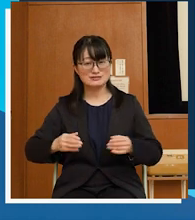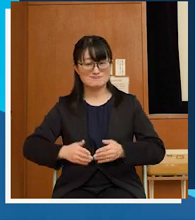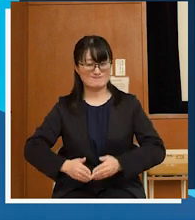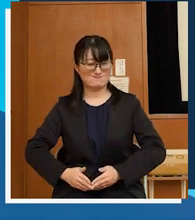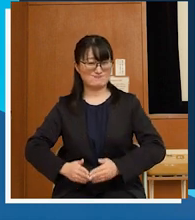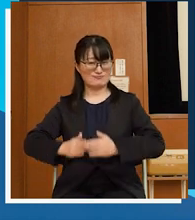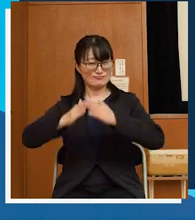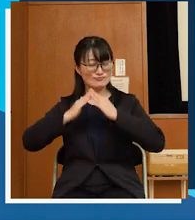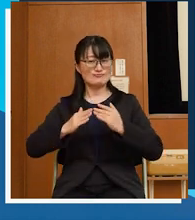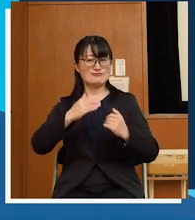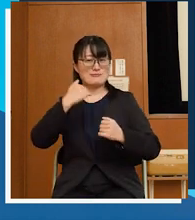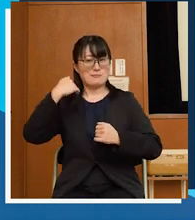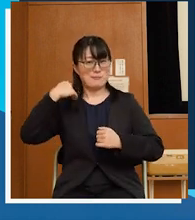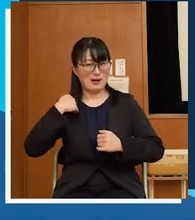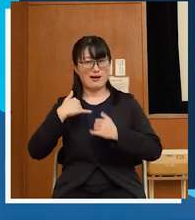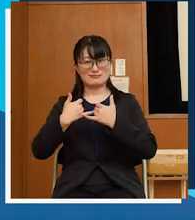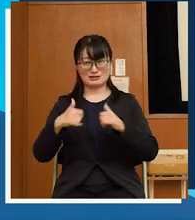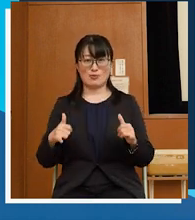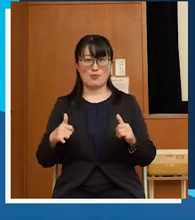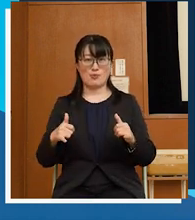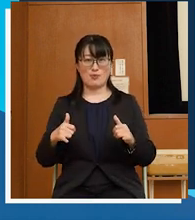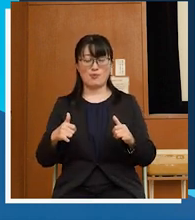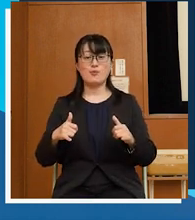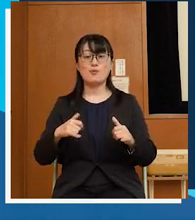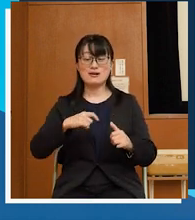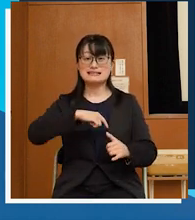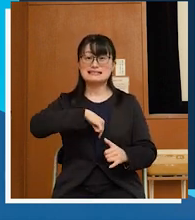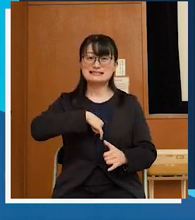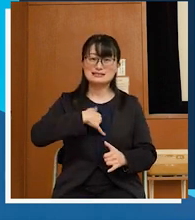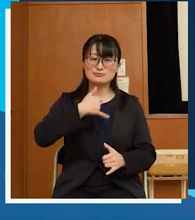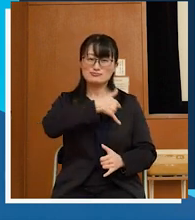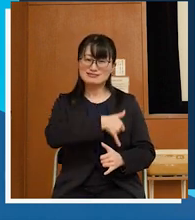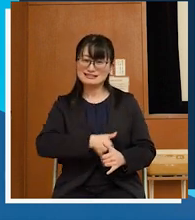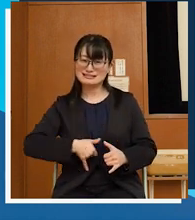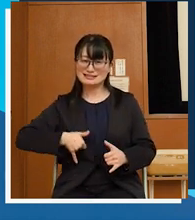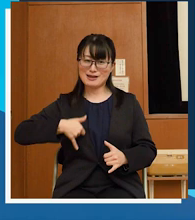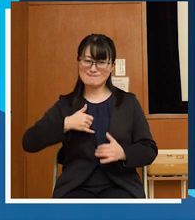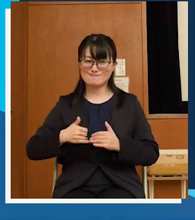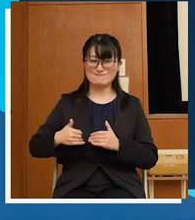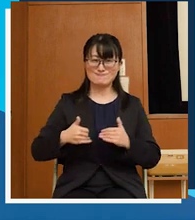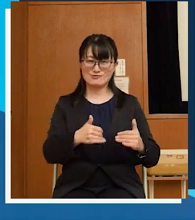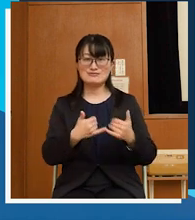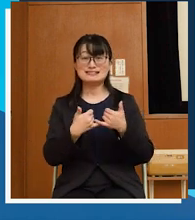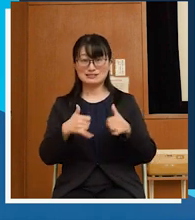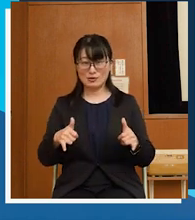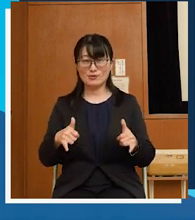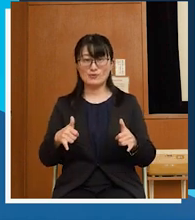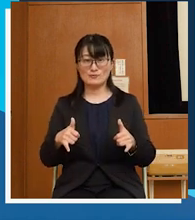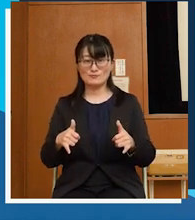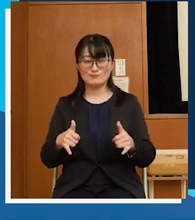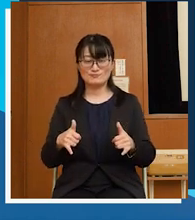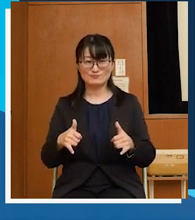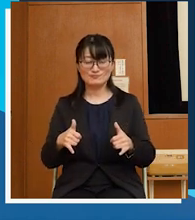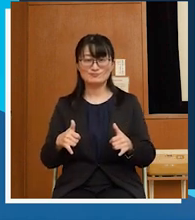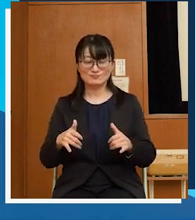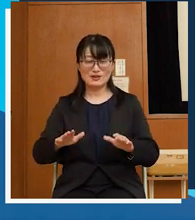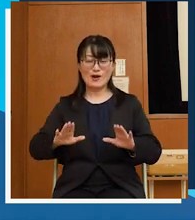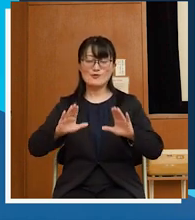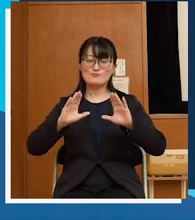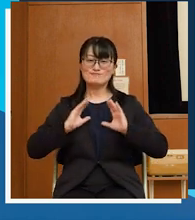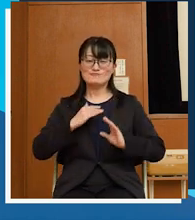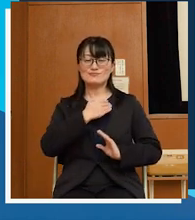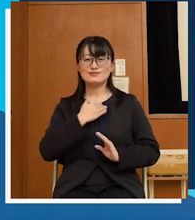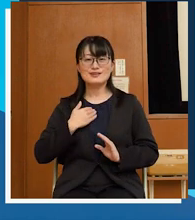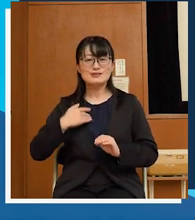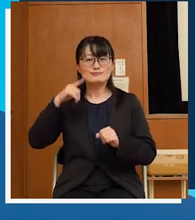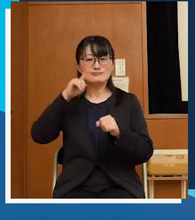の人生を切り開いていく方々に特にえしっかりと受け止めていただけるようにえ丁寧にお話をさせていただきたいと